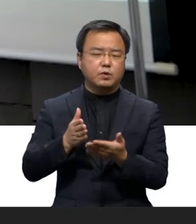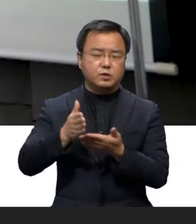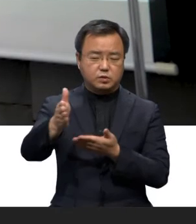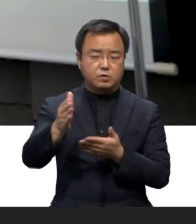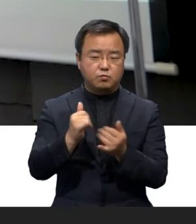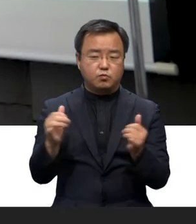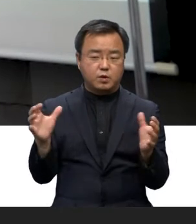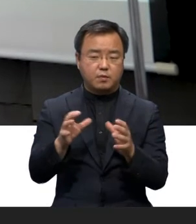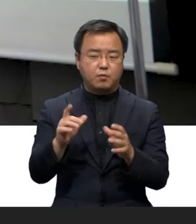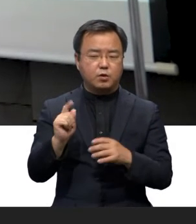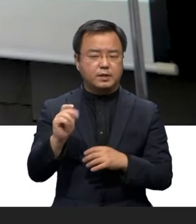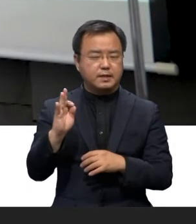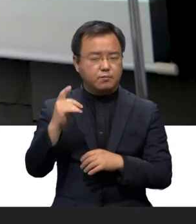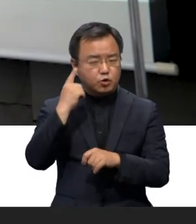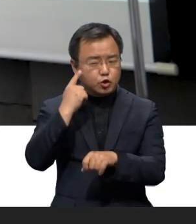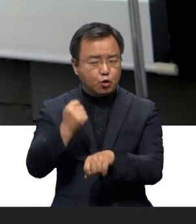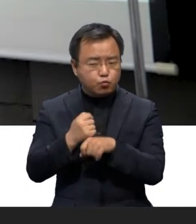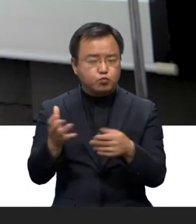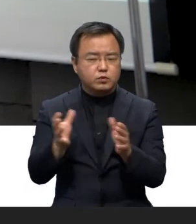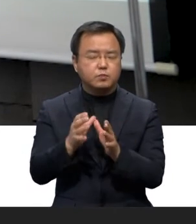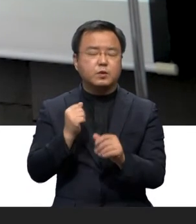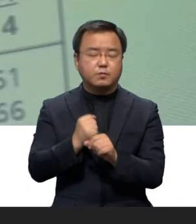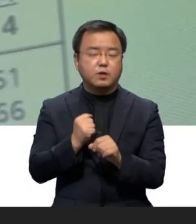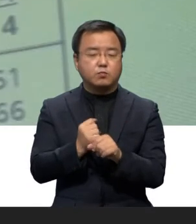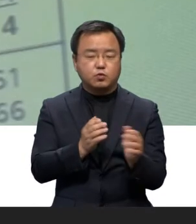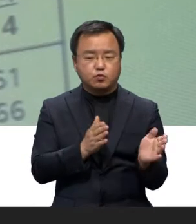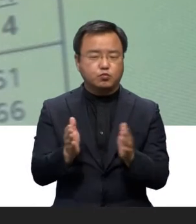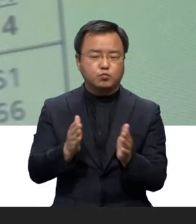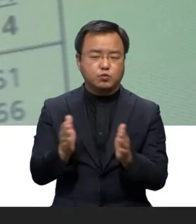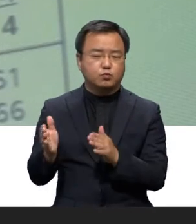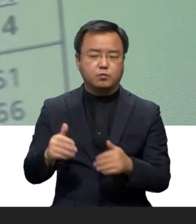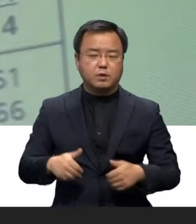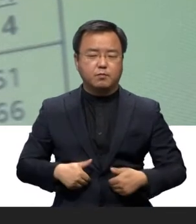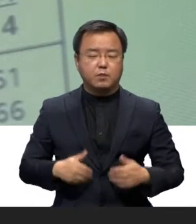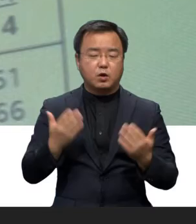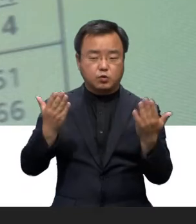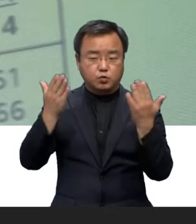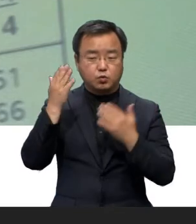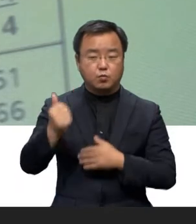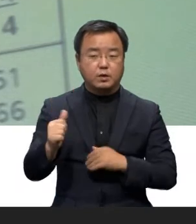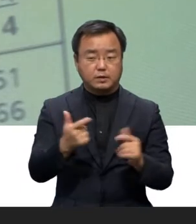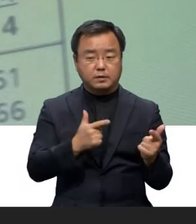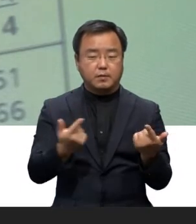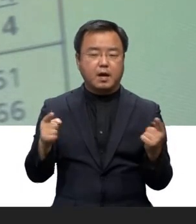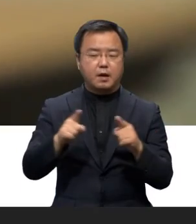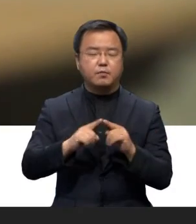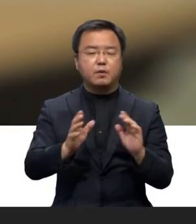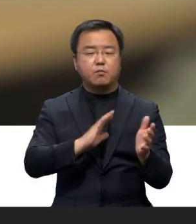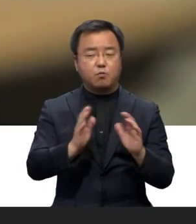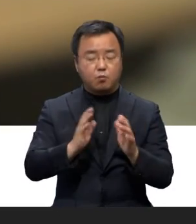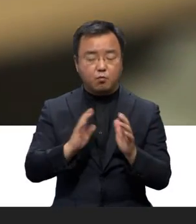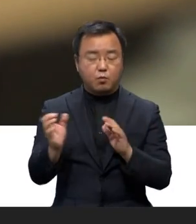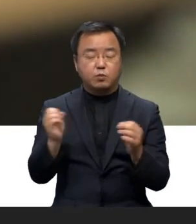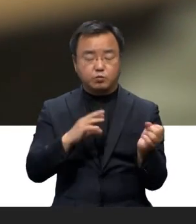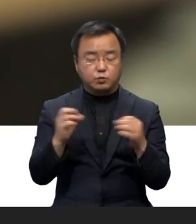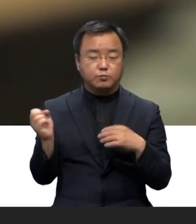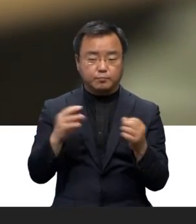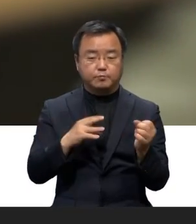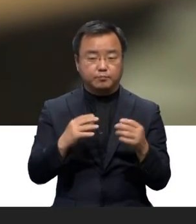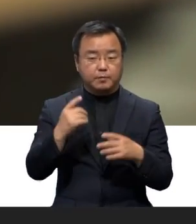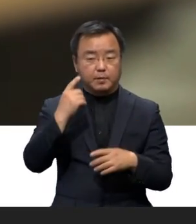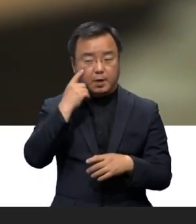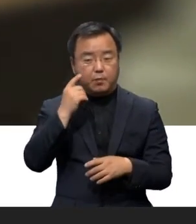구성된 TF를 만들어서 이걸 준비해야 된다고 생각을 하고요. 총장님들은 오늘 오전에도 함께 모여서 이러한 내용에 대해서 논의를